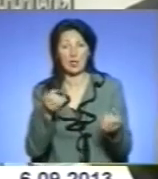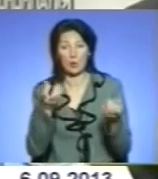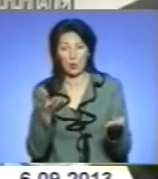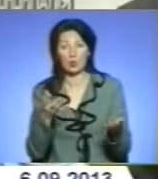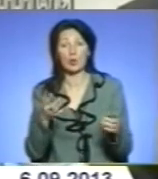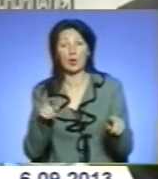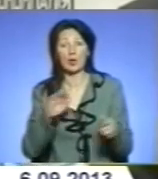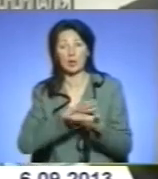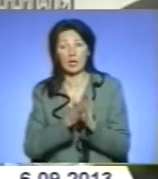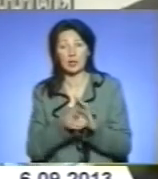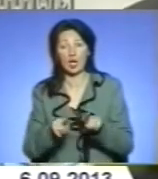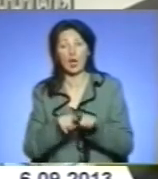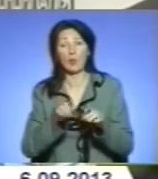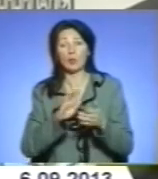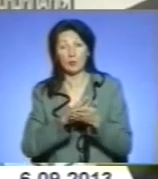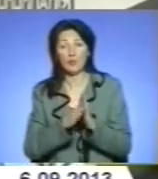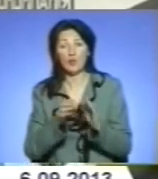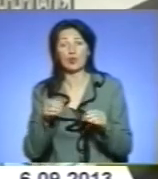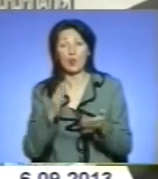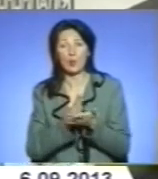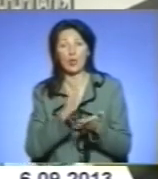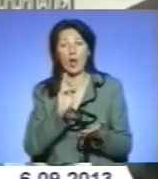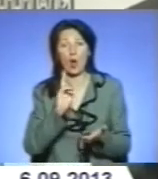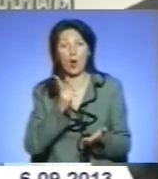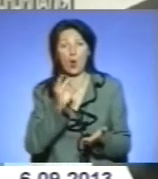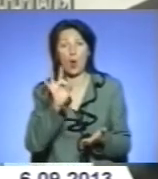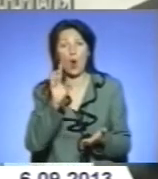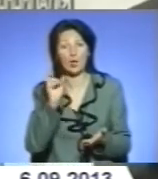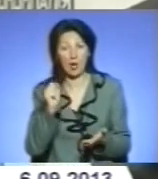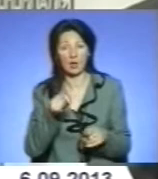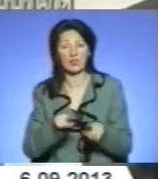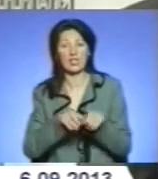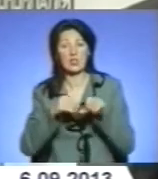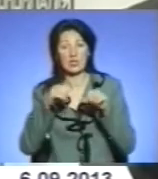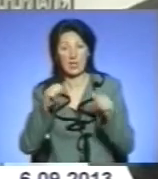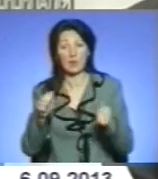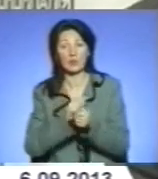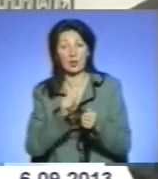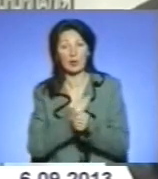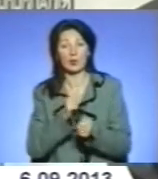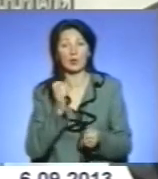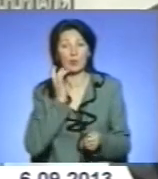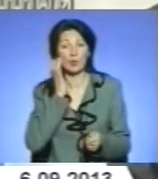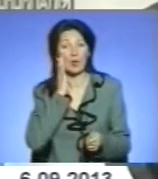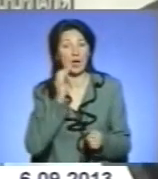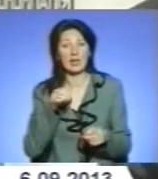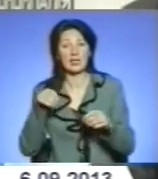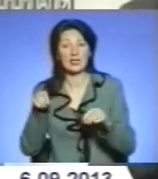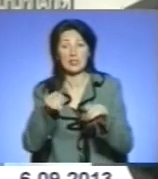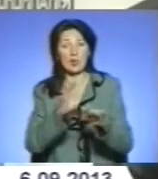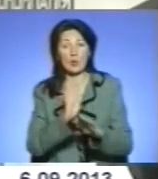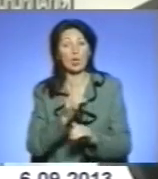корка. І практично в такий ґрунт цукровий буряк практично неможливо було сіяти. І ми вже